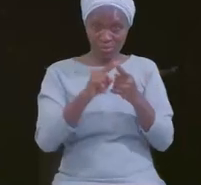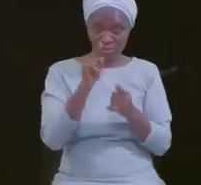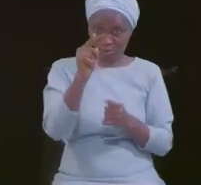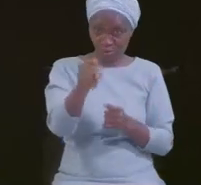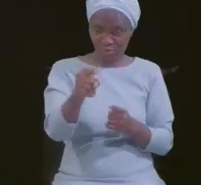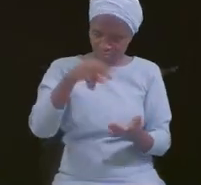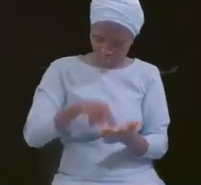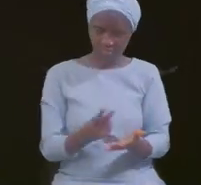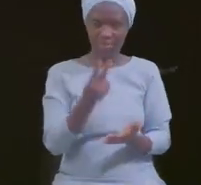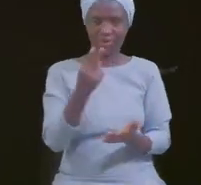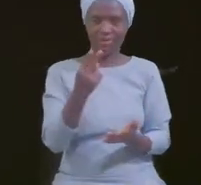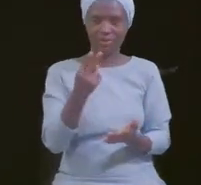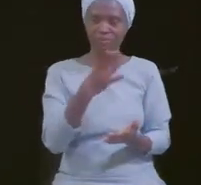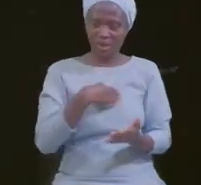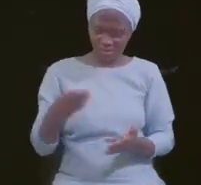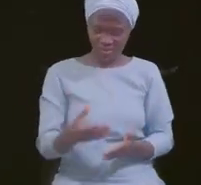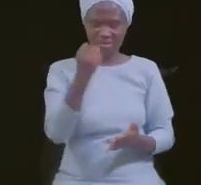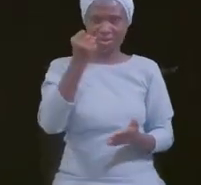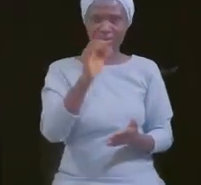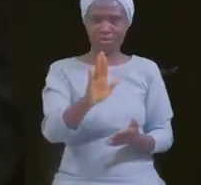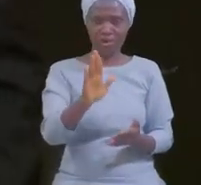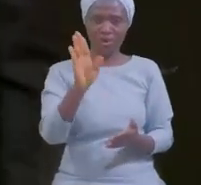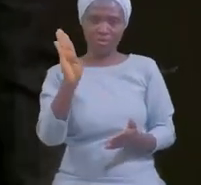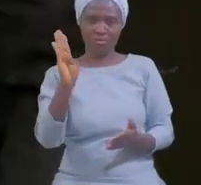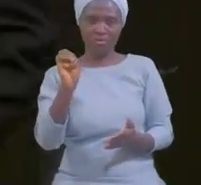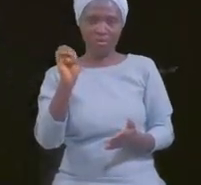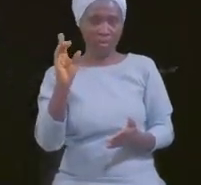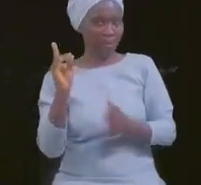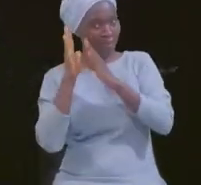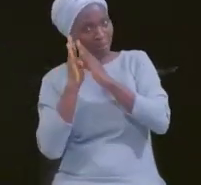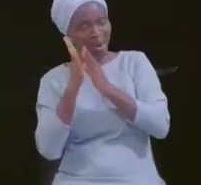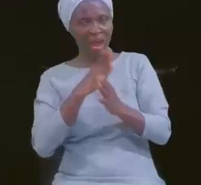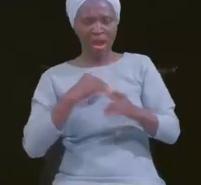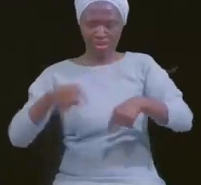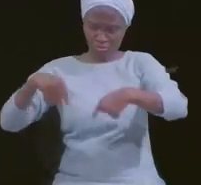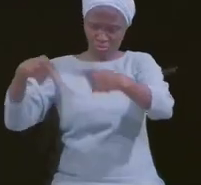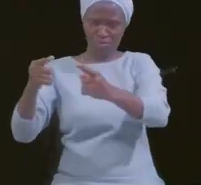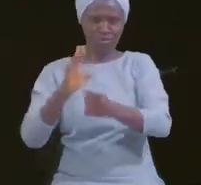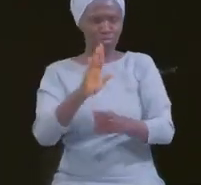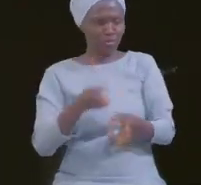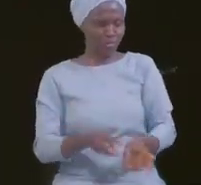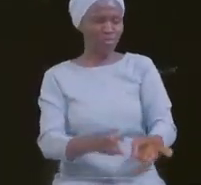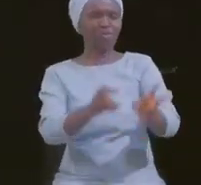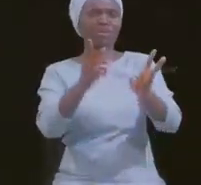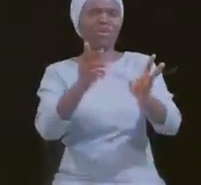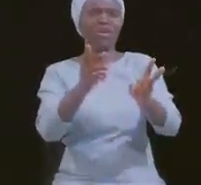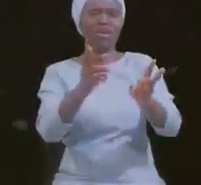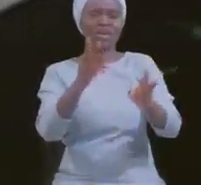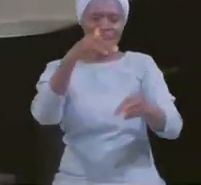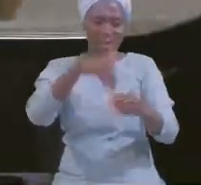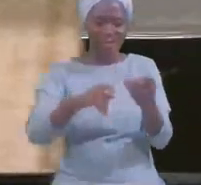paralytique, lève-toi, prends ton lit et va dans ta maison.